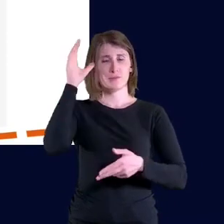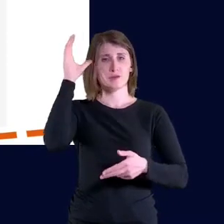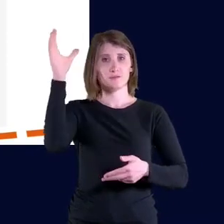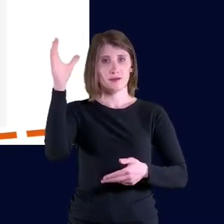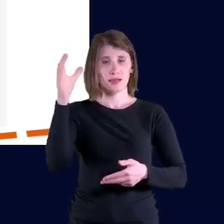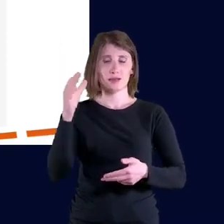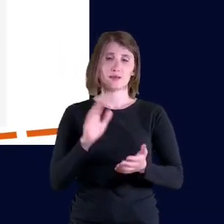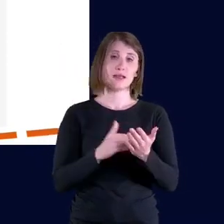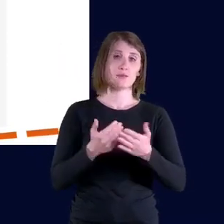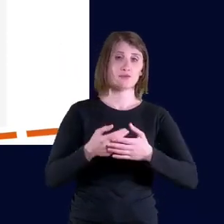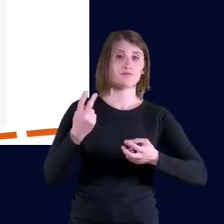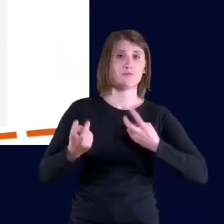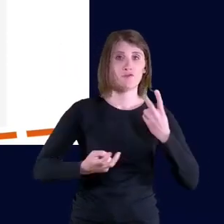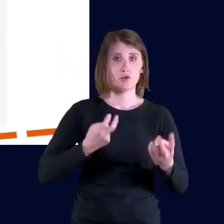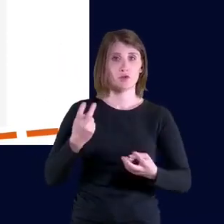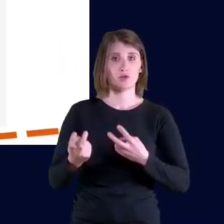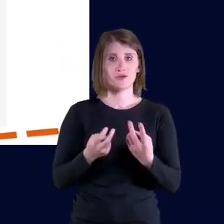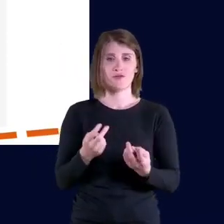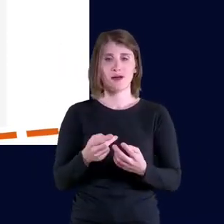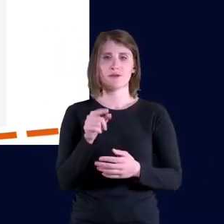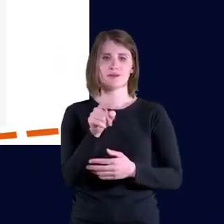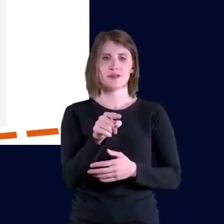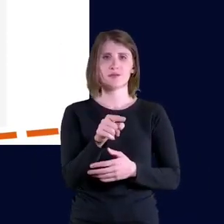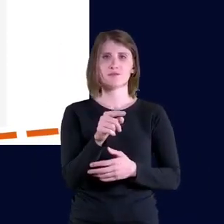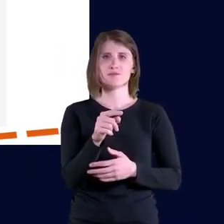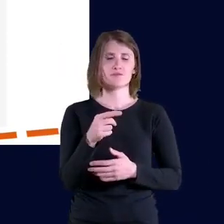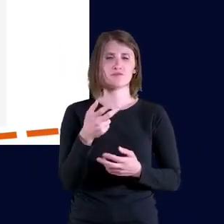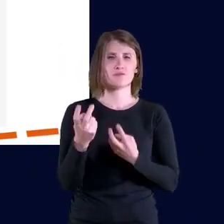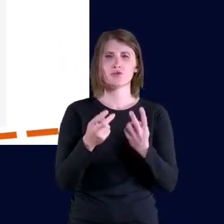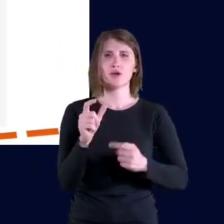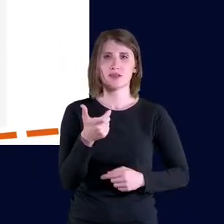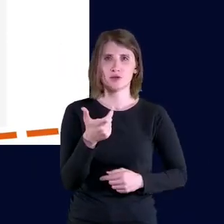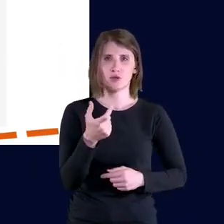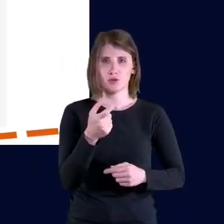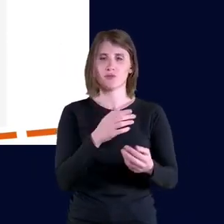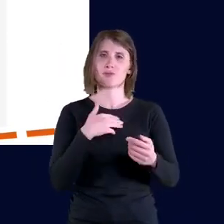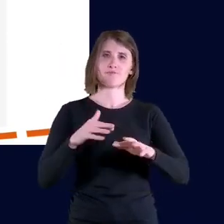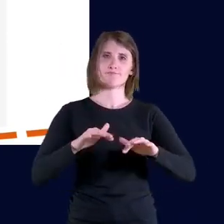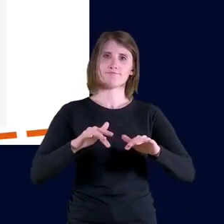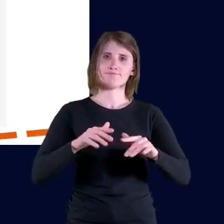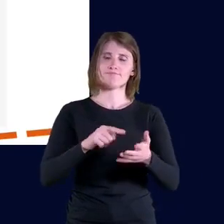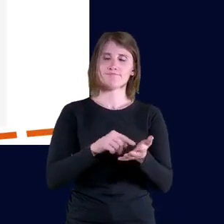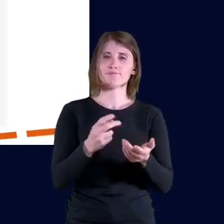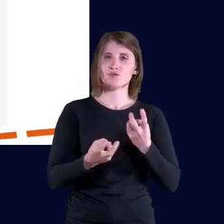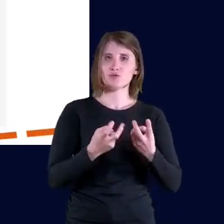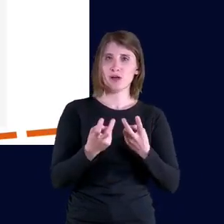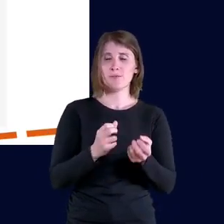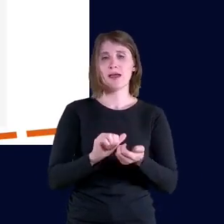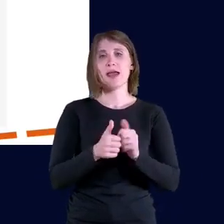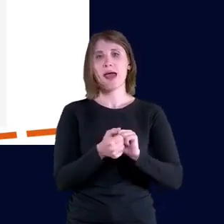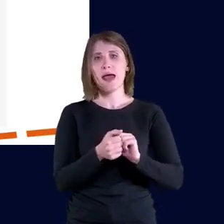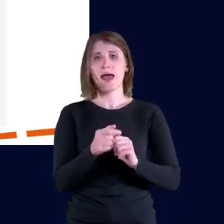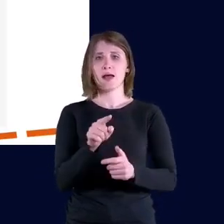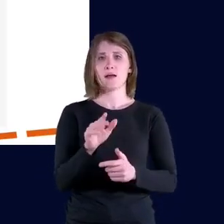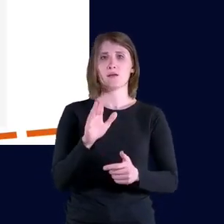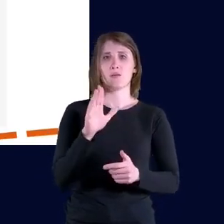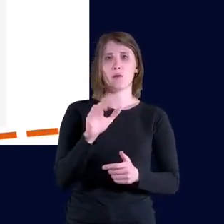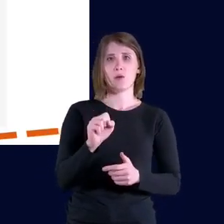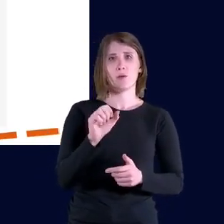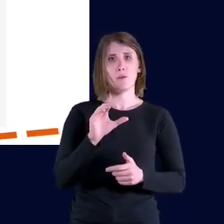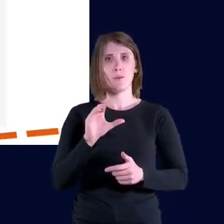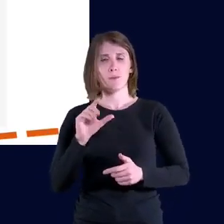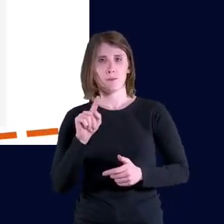wyszukanie w polu czego szukasz albo właśnie poprzez przeglądanie bazy do bazy wchodzimy poprzez kliknięcie